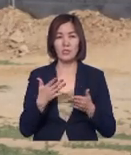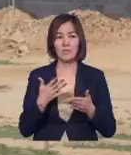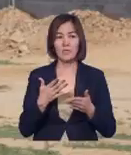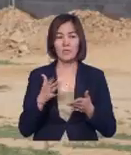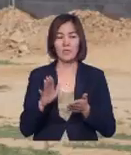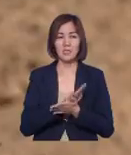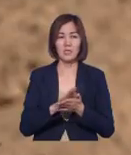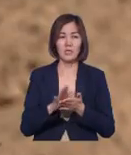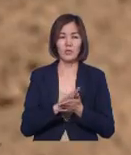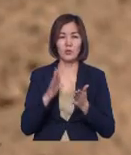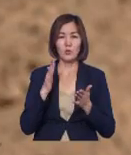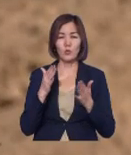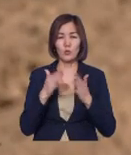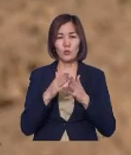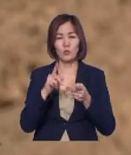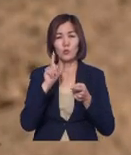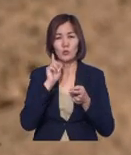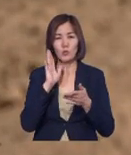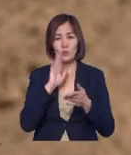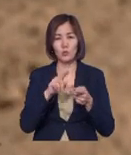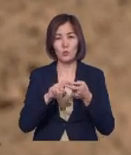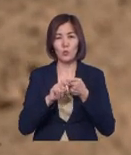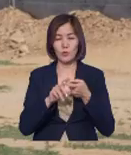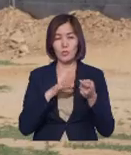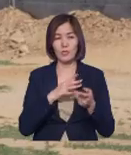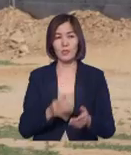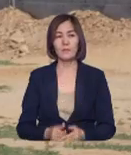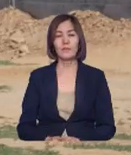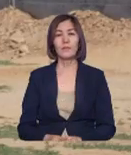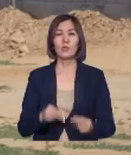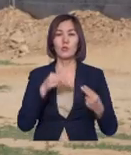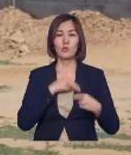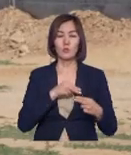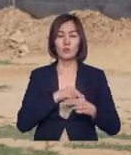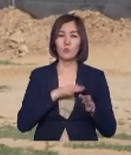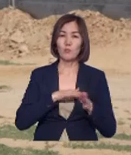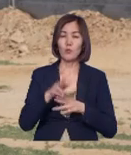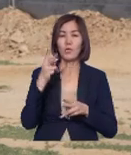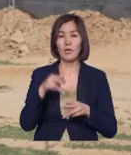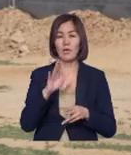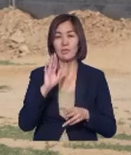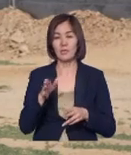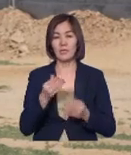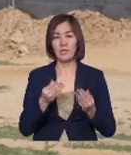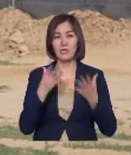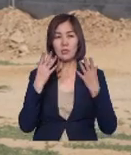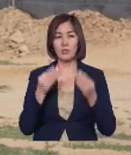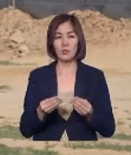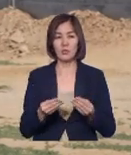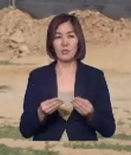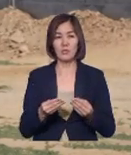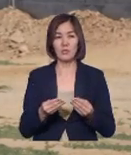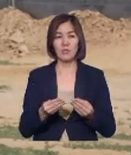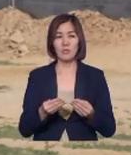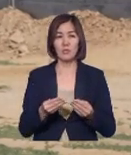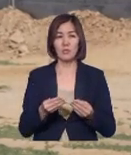тегін су тартылып берді. Қазіргі таңда өздеріңіз көріп отқандай жұмыстар толығымен аяқталмады. Қазіргі таңға